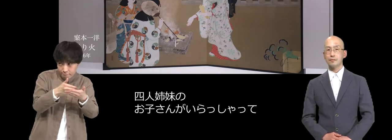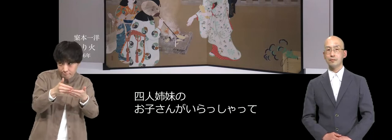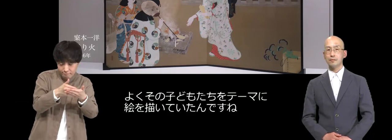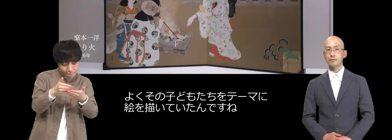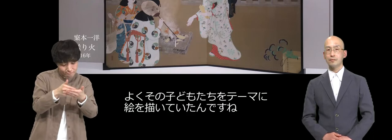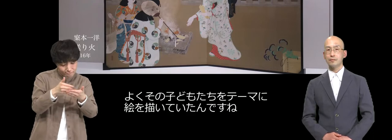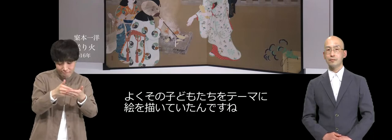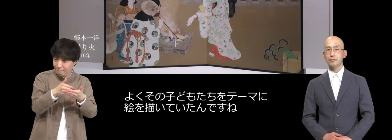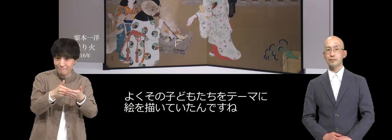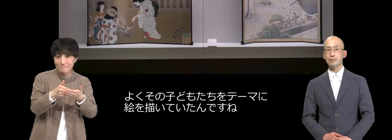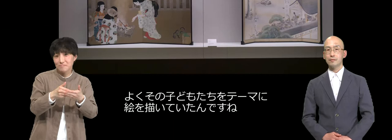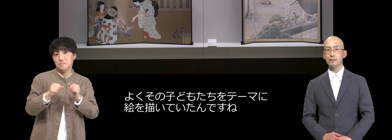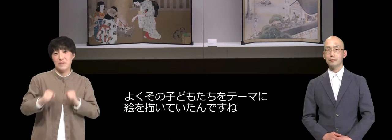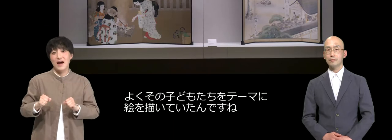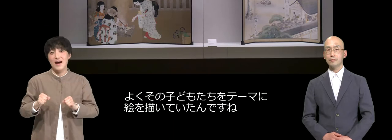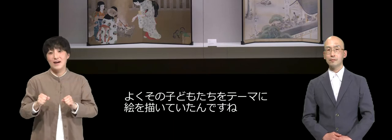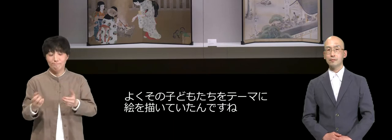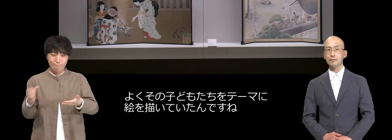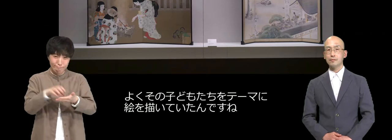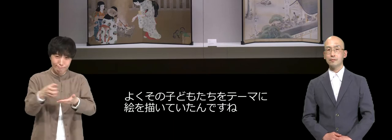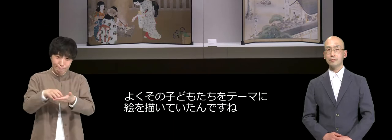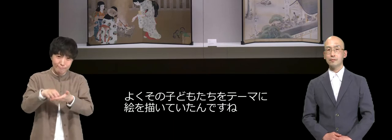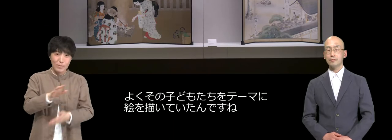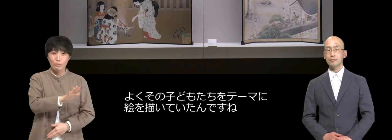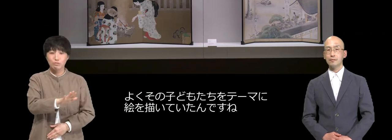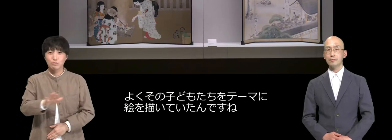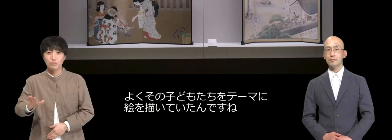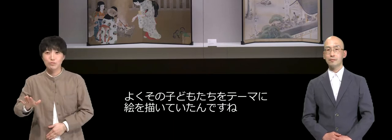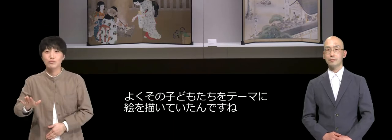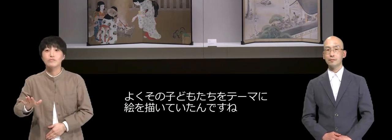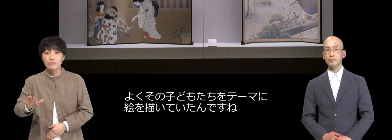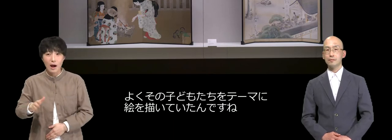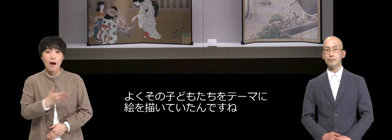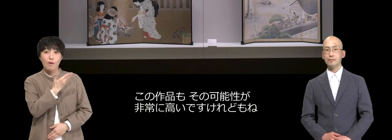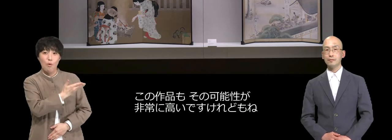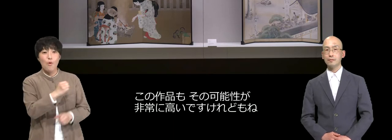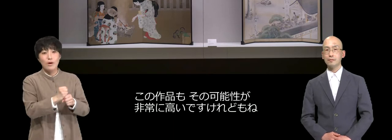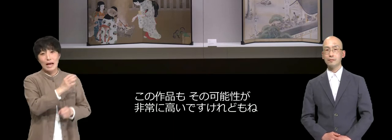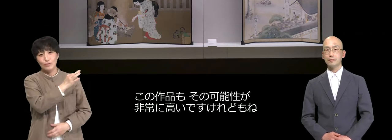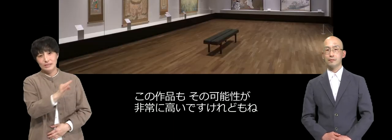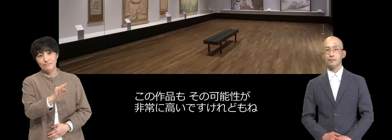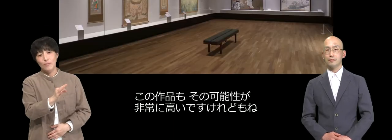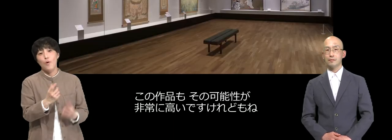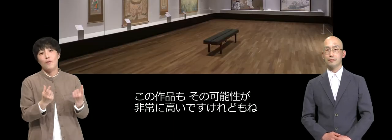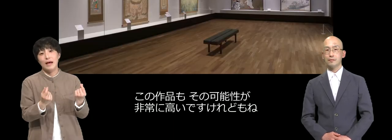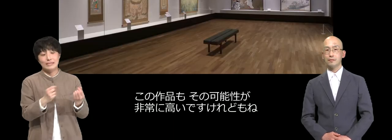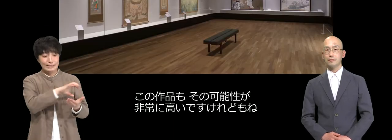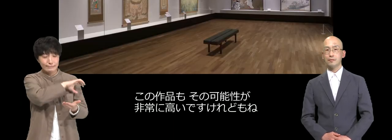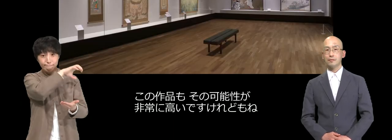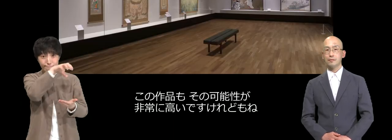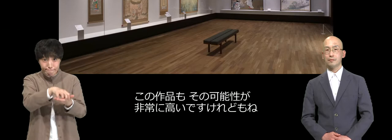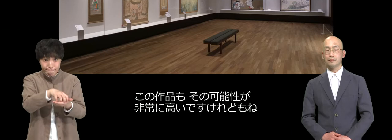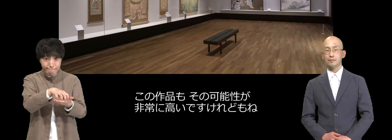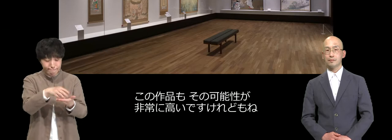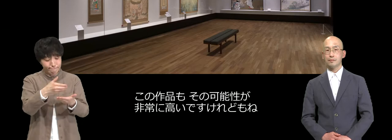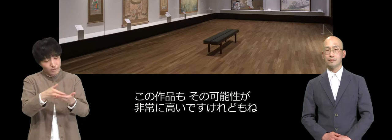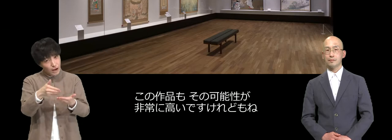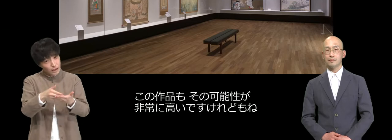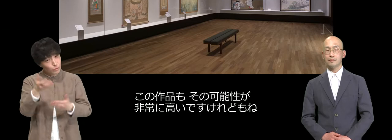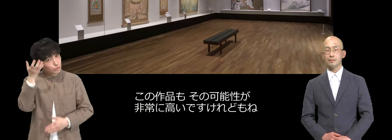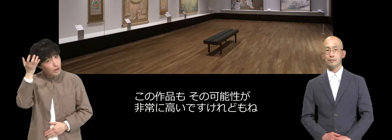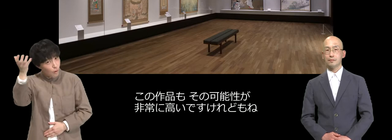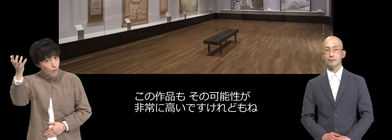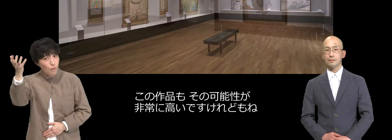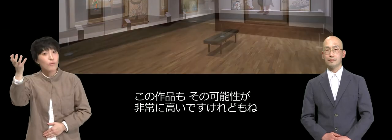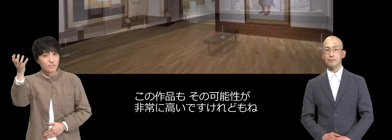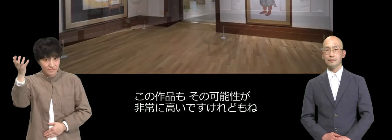てよくその子供たちをテーマにありを書いていただきこの作品もその可能性が非常に高い